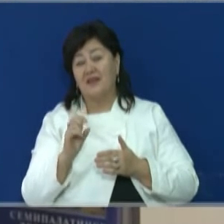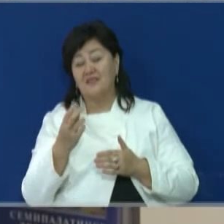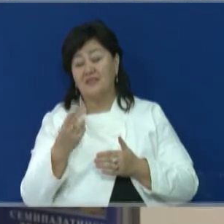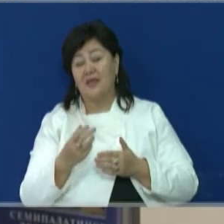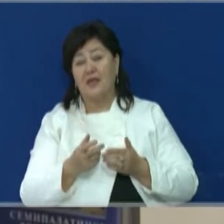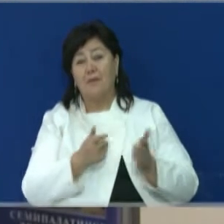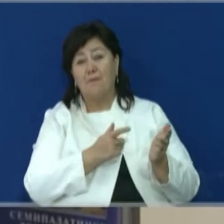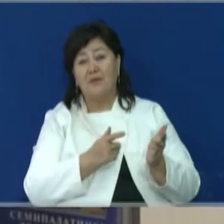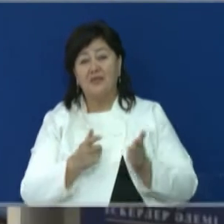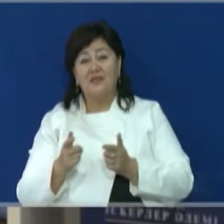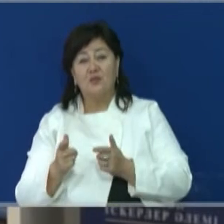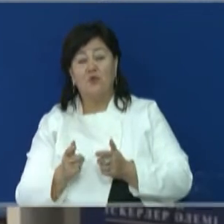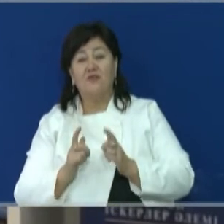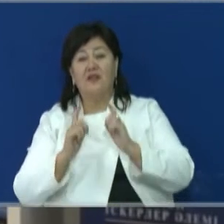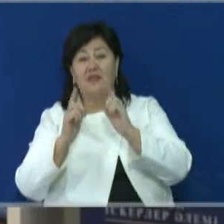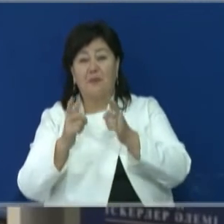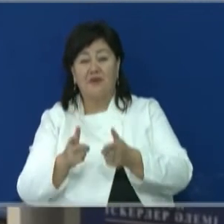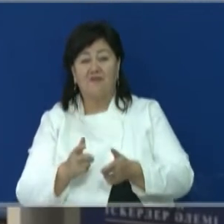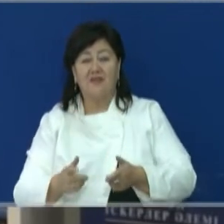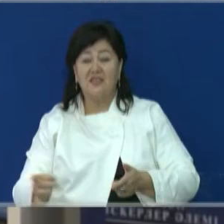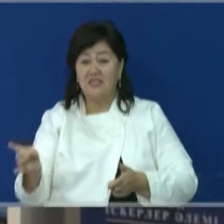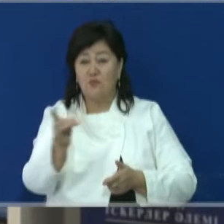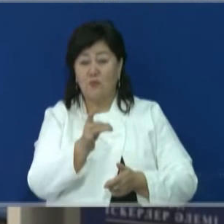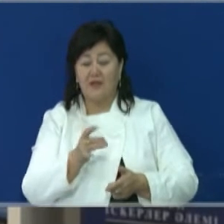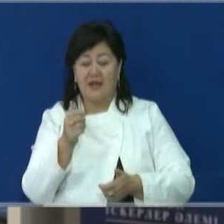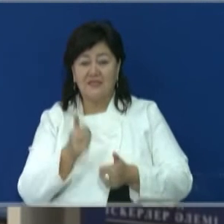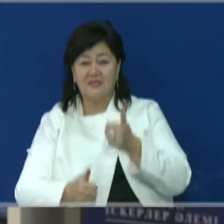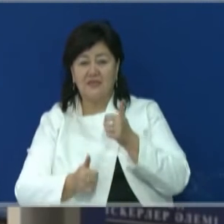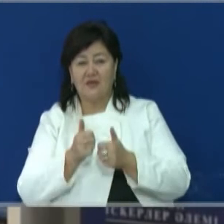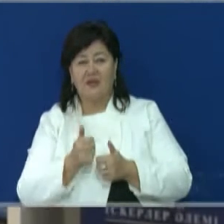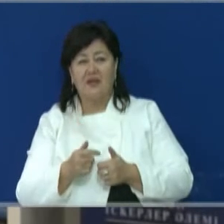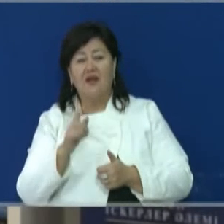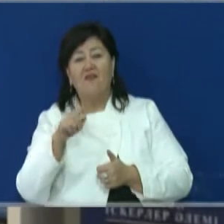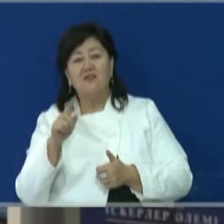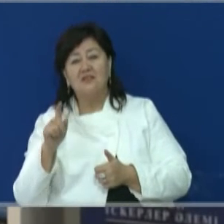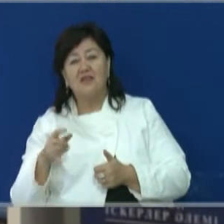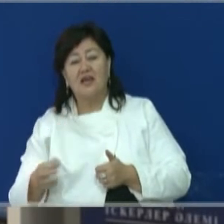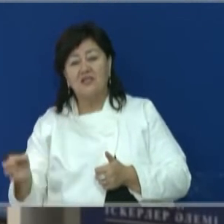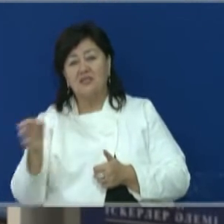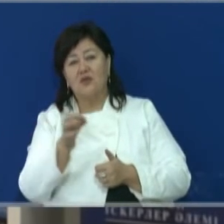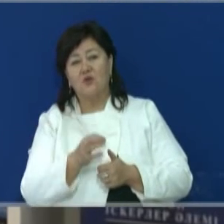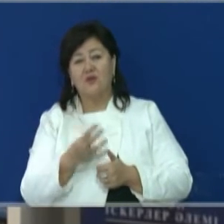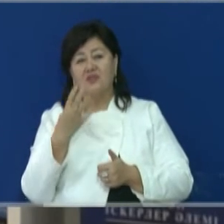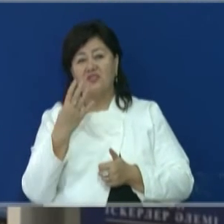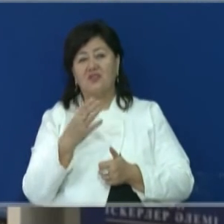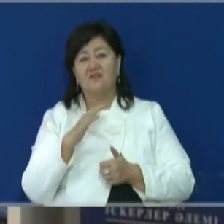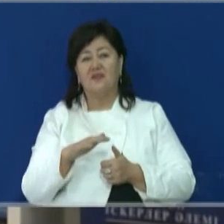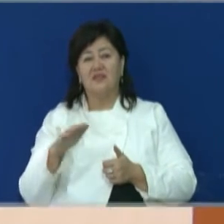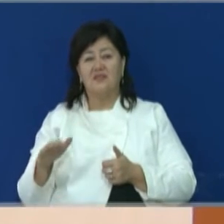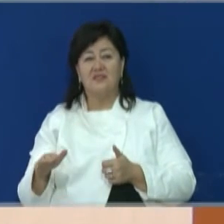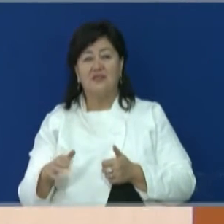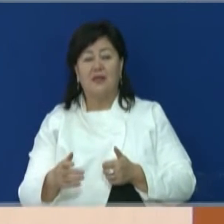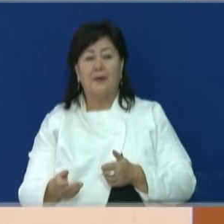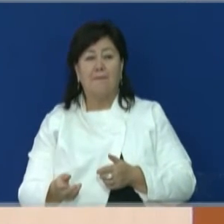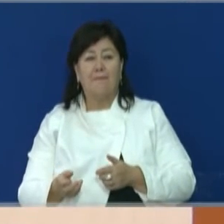сайысқа жолдама беретін боламыз. Байқауға бүгінгі таңда әр ауданнан 4 баладан 25 оқушы келіп